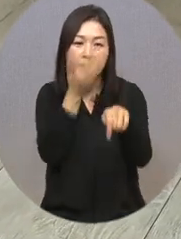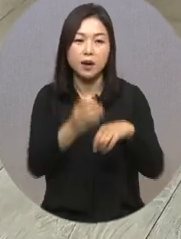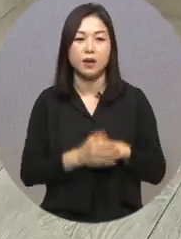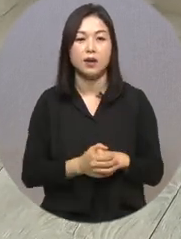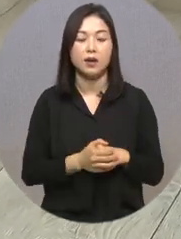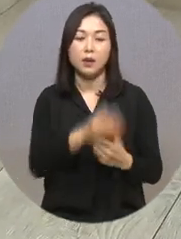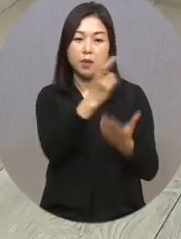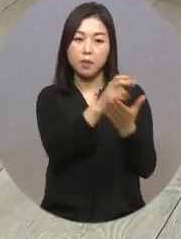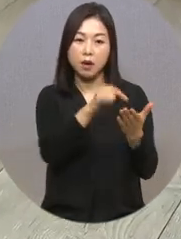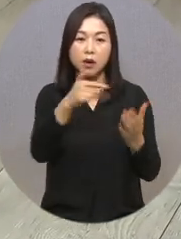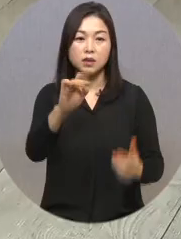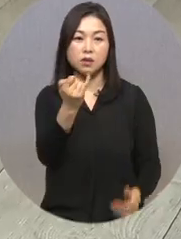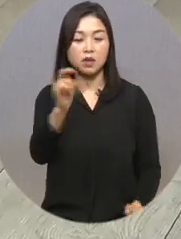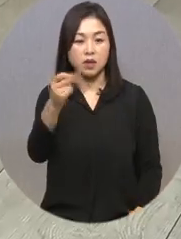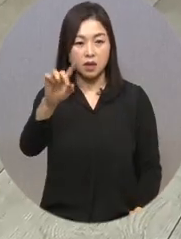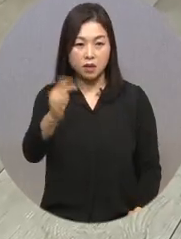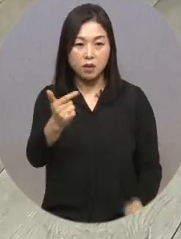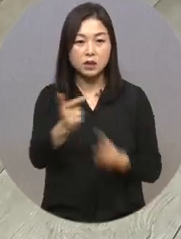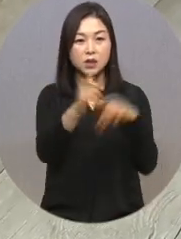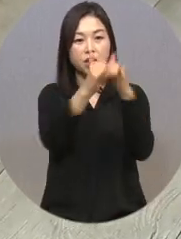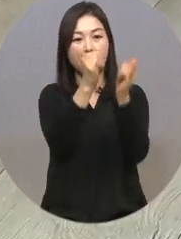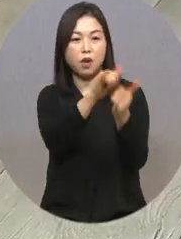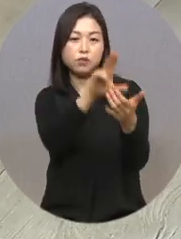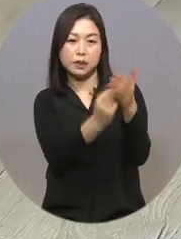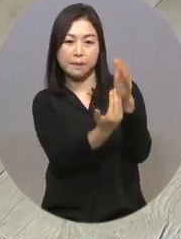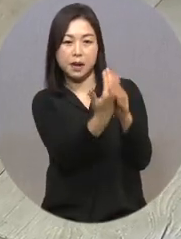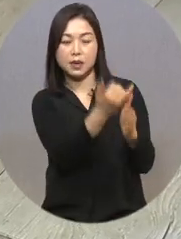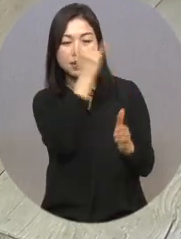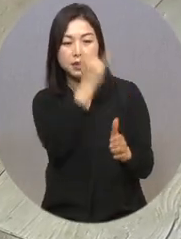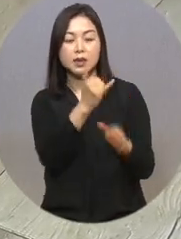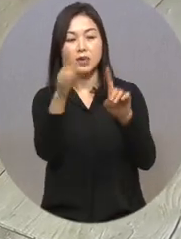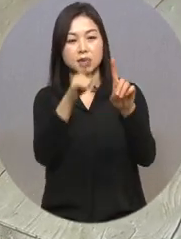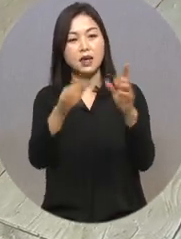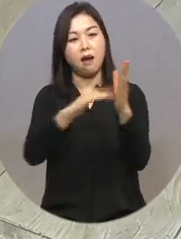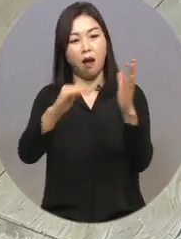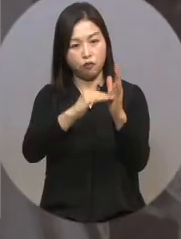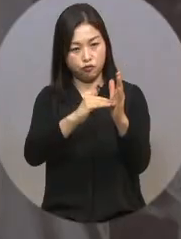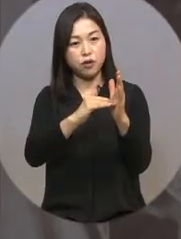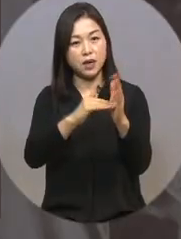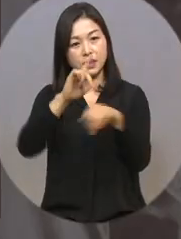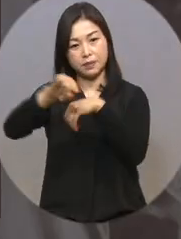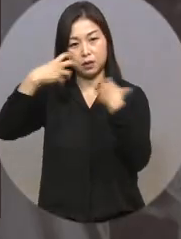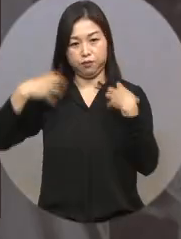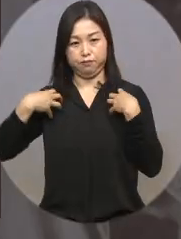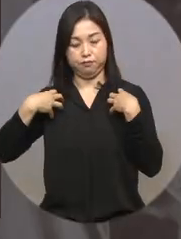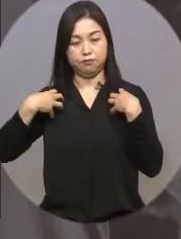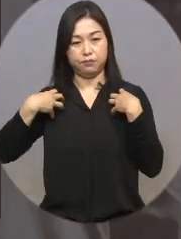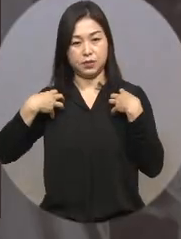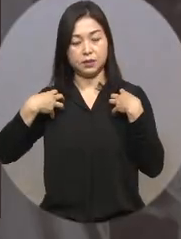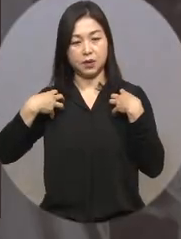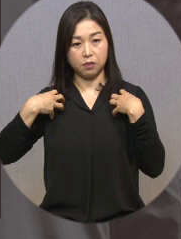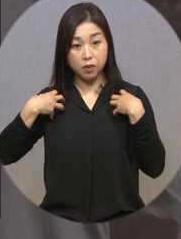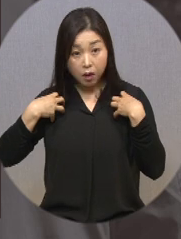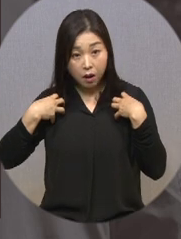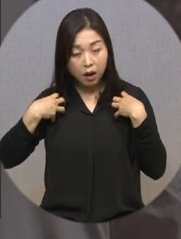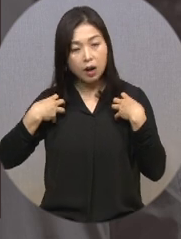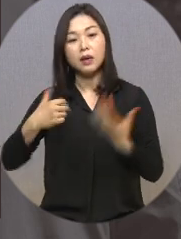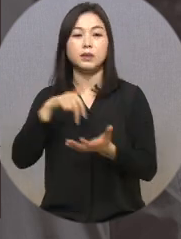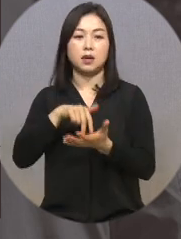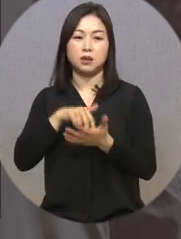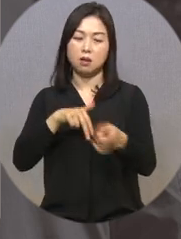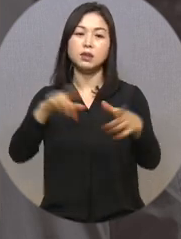정광현 의원이 최근 사회적 문제가 되고 있는 1인 가구에 대한 지방정부 차원의 지역사회 안전망을